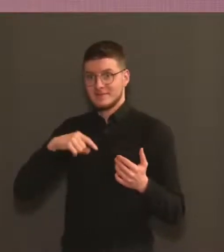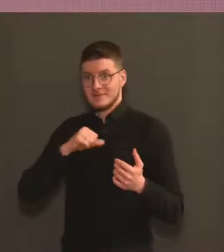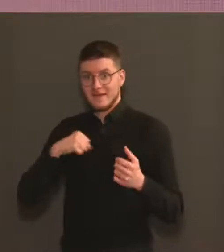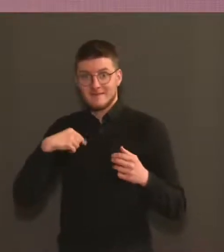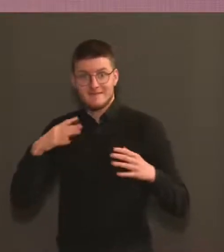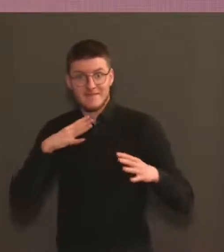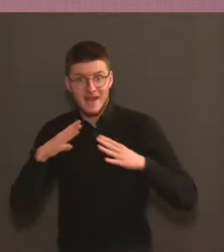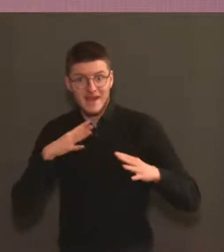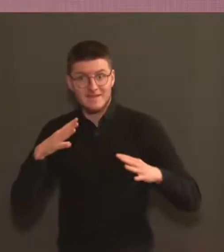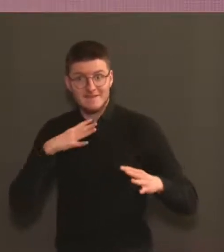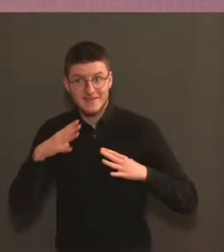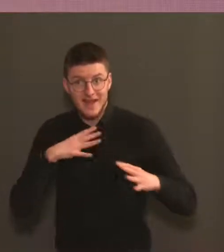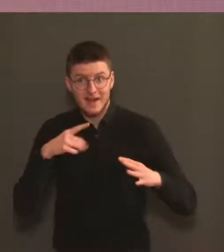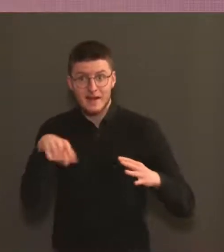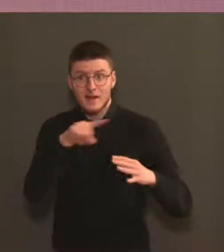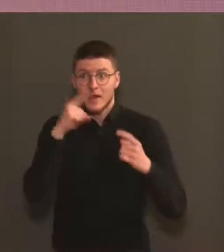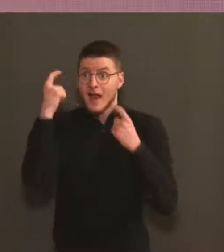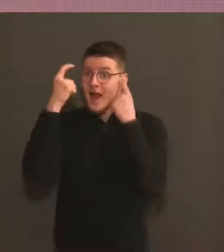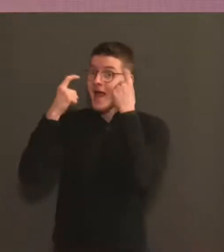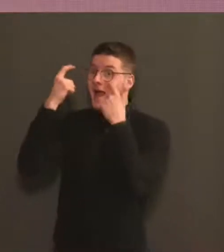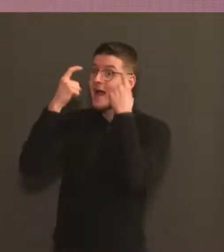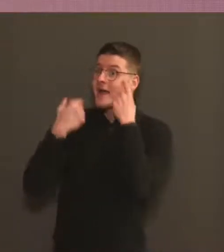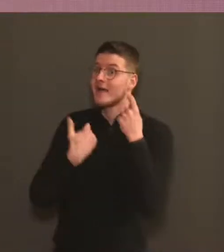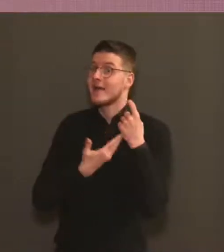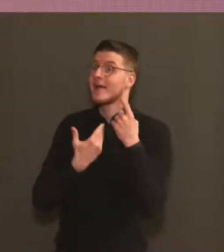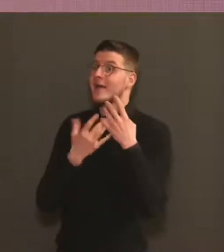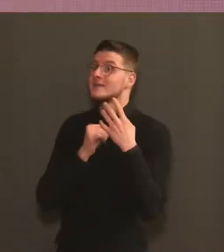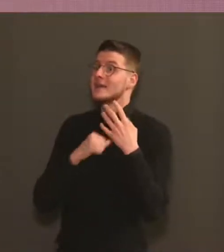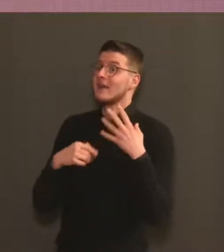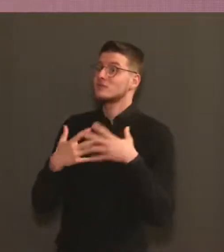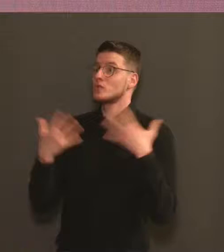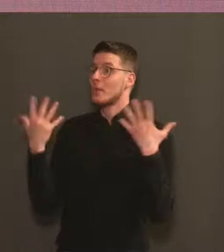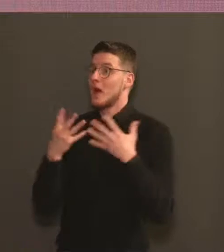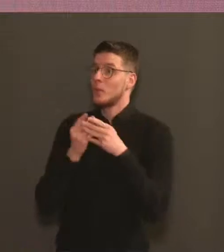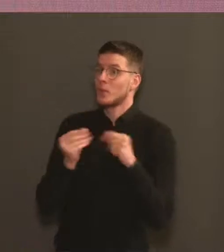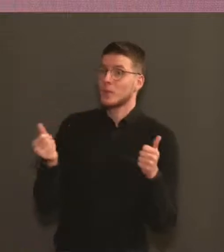twijfels wegnemen. En